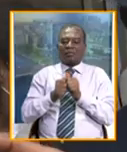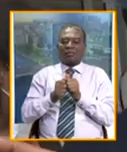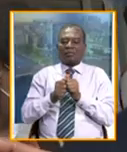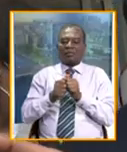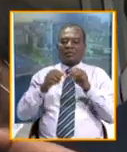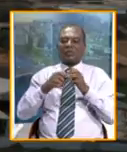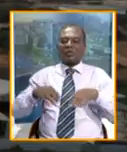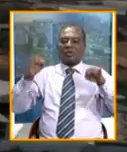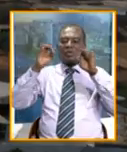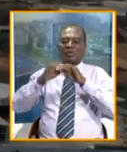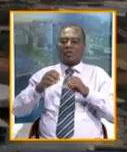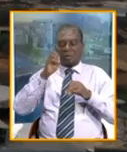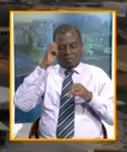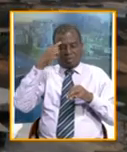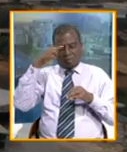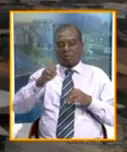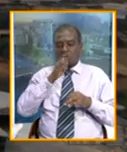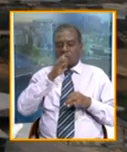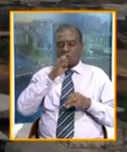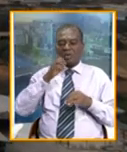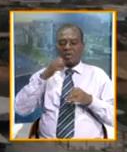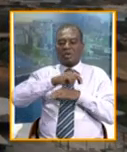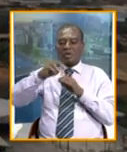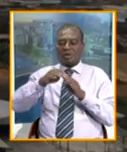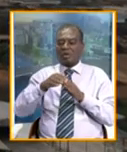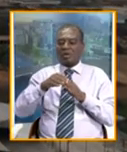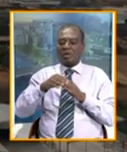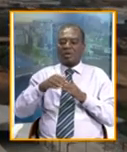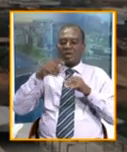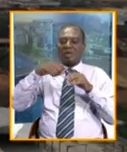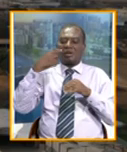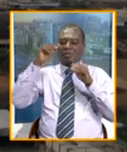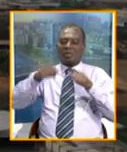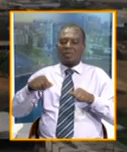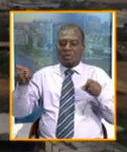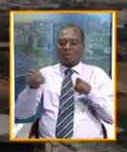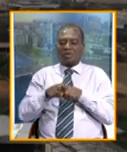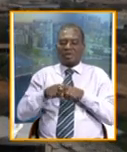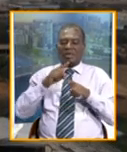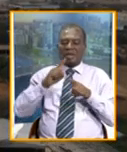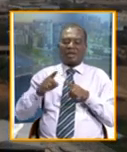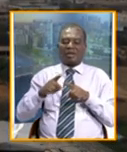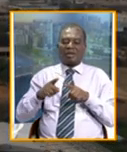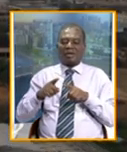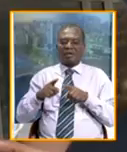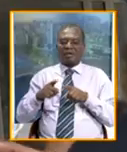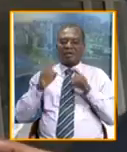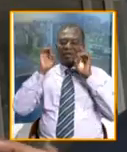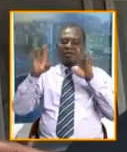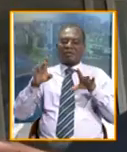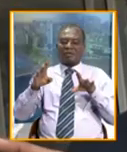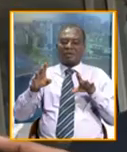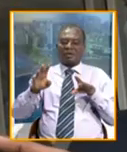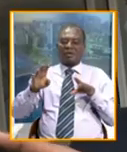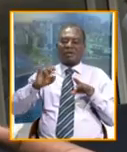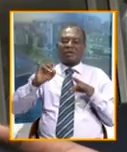enjeu majeur pour l'eau, qui est un atout, mais qui peut aussi être, en cas d'inondation, un danger. Et puis